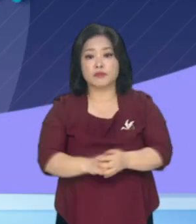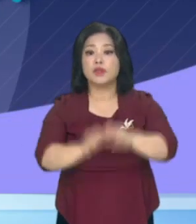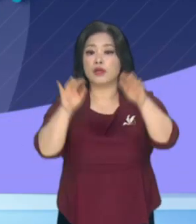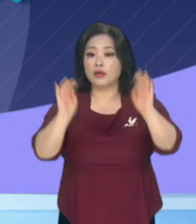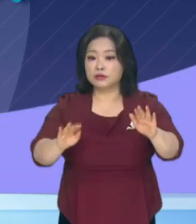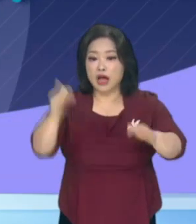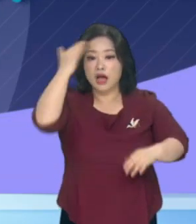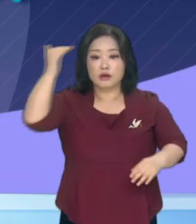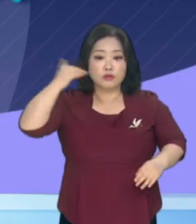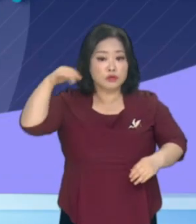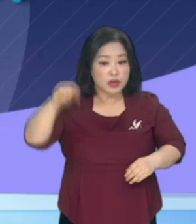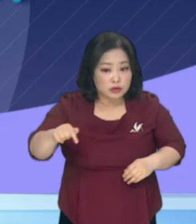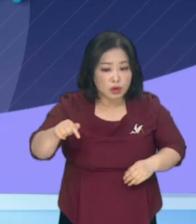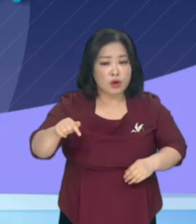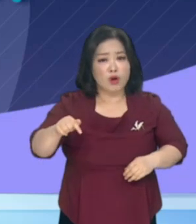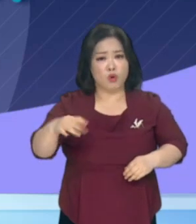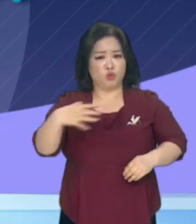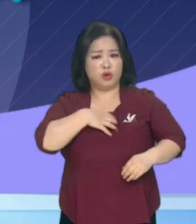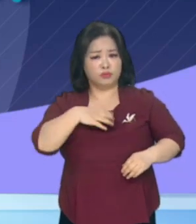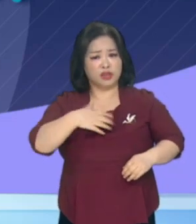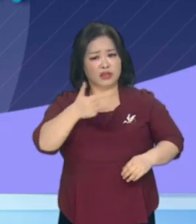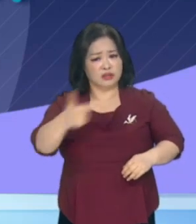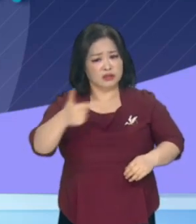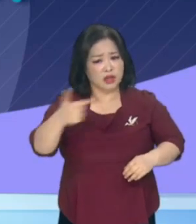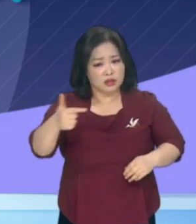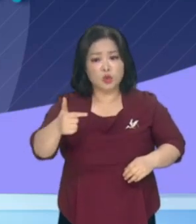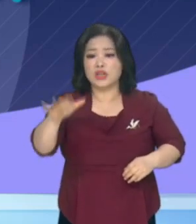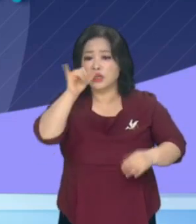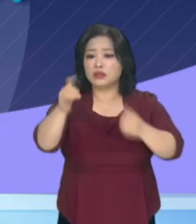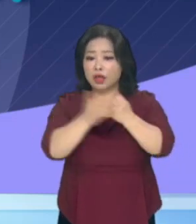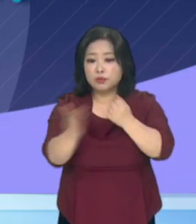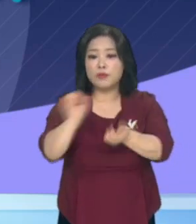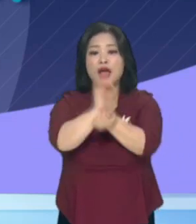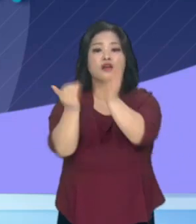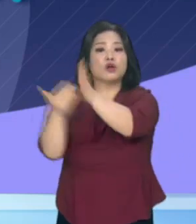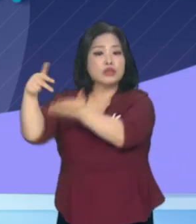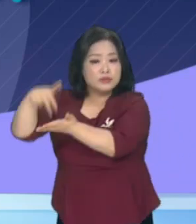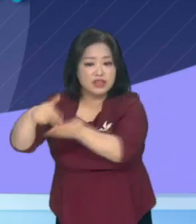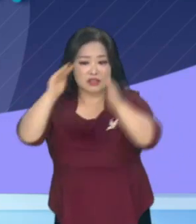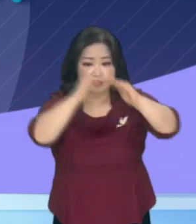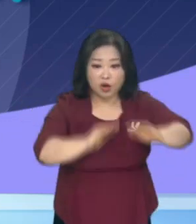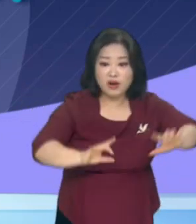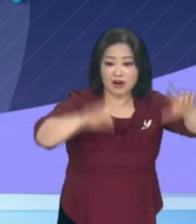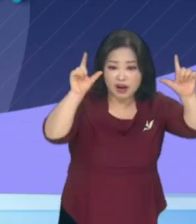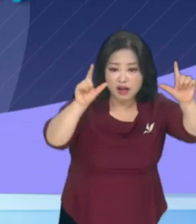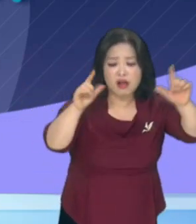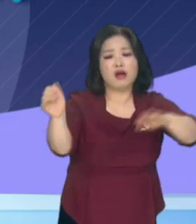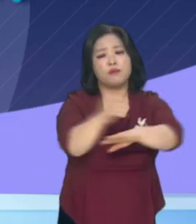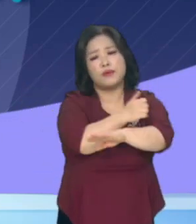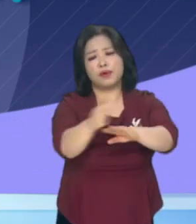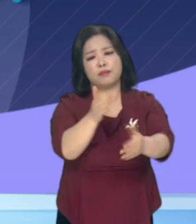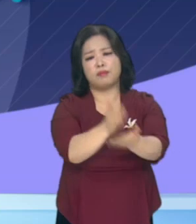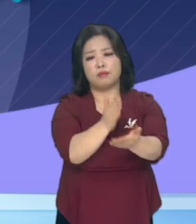타격이 우리나라에서 더 클 수도 있다는 의미겠죠. 방역 당국은 설 연휴 기간 이동을